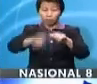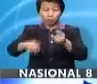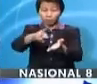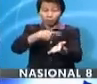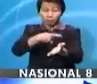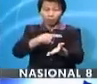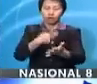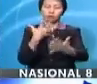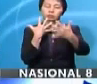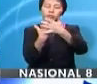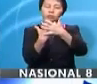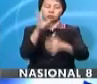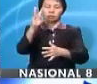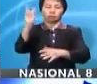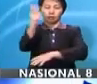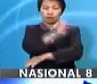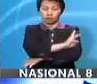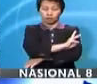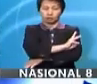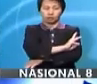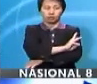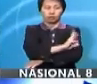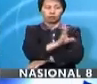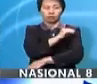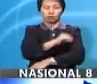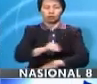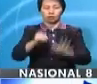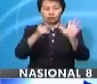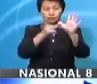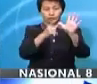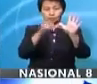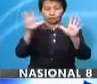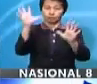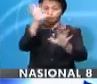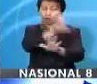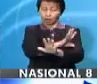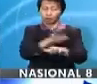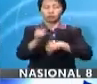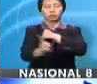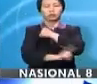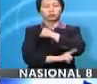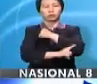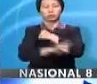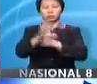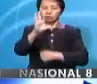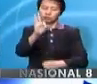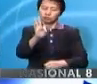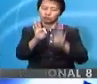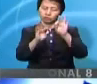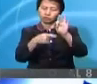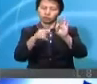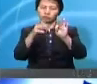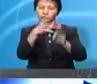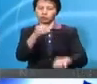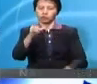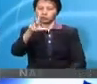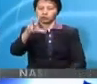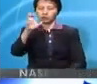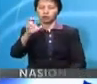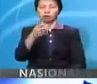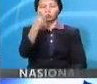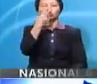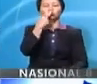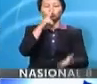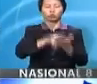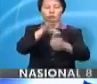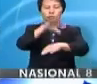dan dipenjara 6 hari. Yang mana yang 5 hari tadi denda dia 900 dan 300, ada 2 waran tangkap